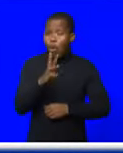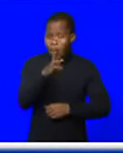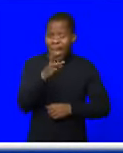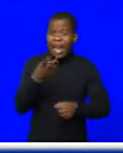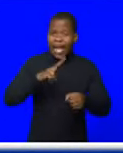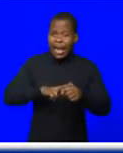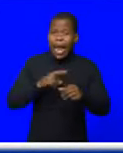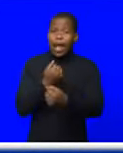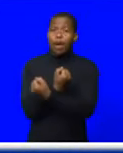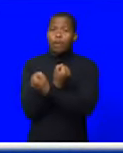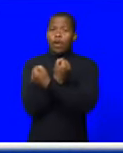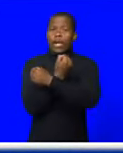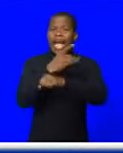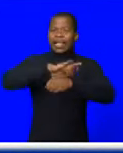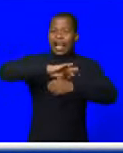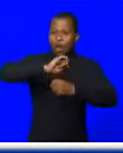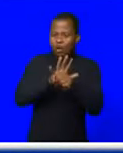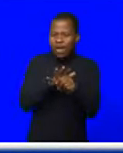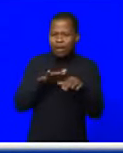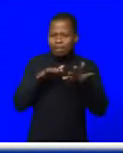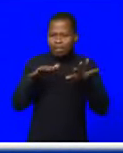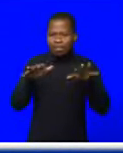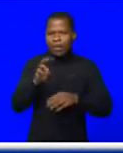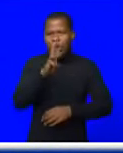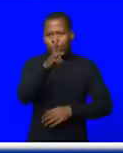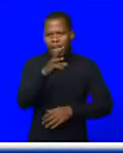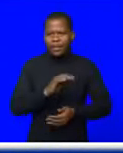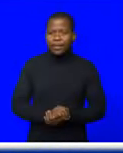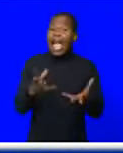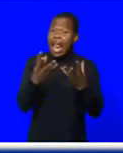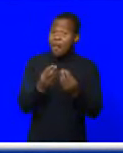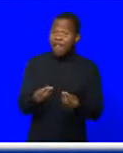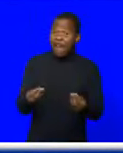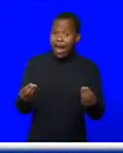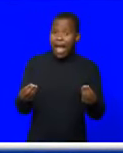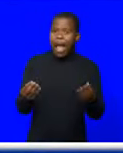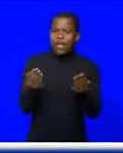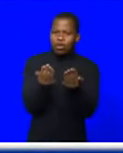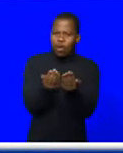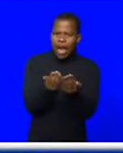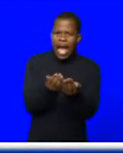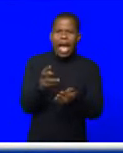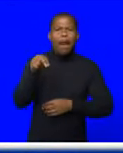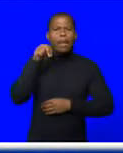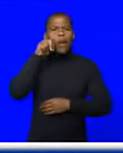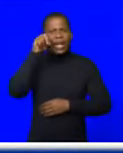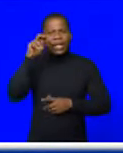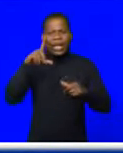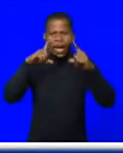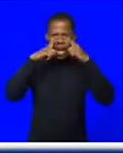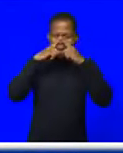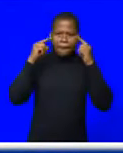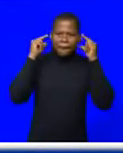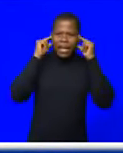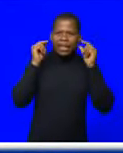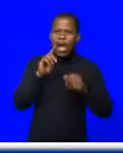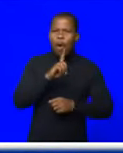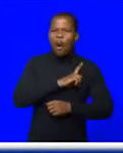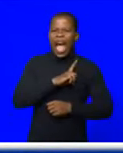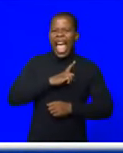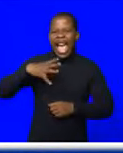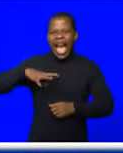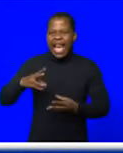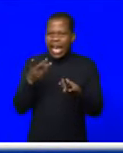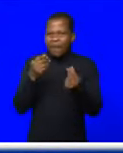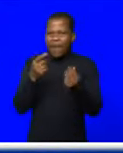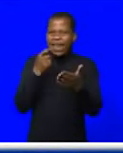ngeke usanza kakhulu. Abantwana bebakudinga mask ngoba labanye plus abaphafodi ukuthi